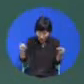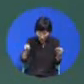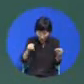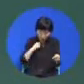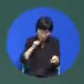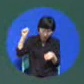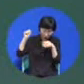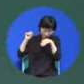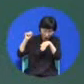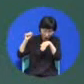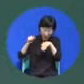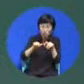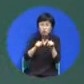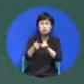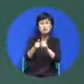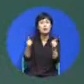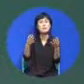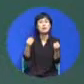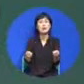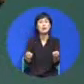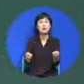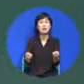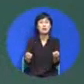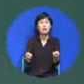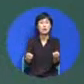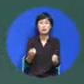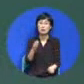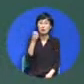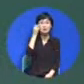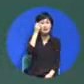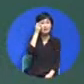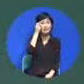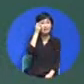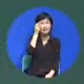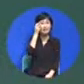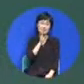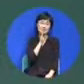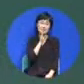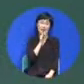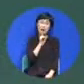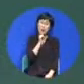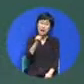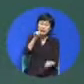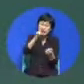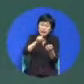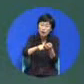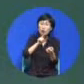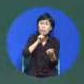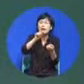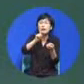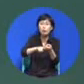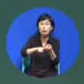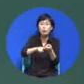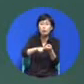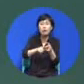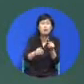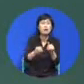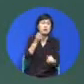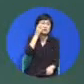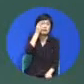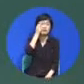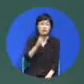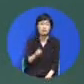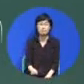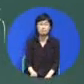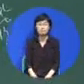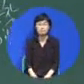people, many people who have died that way. 죽고, many people who kill themselves by hanging on a tree